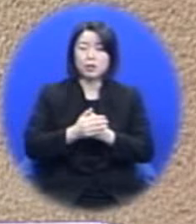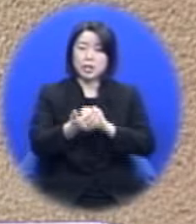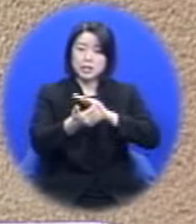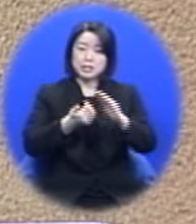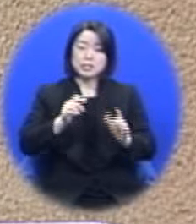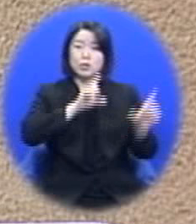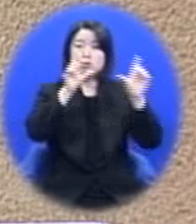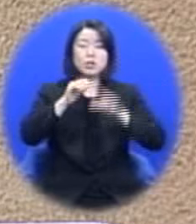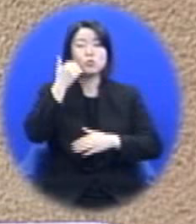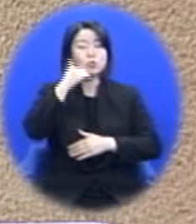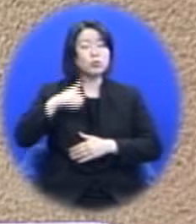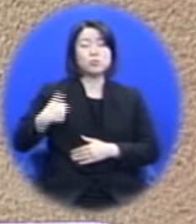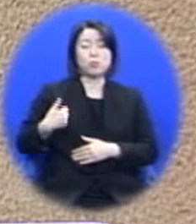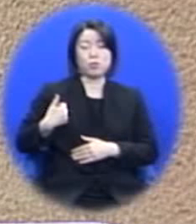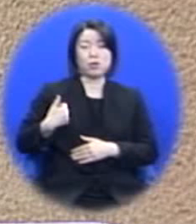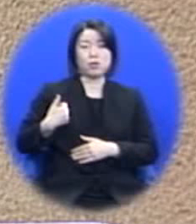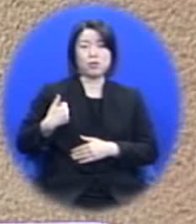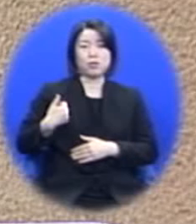누군지도 모르는데.